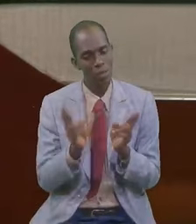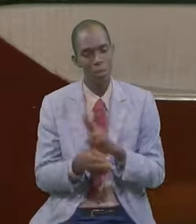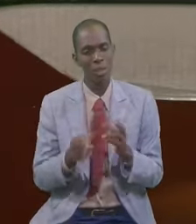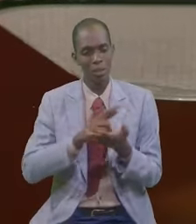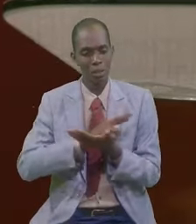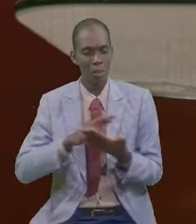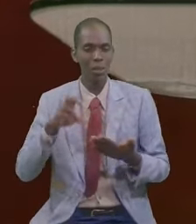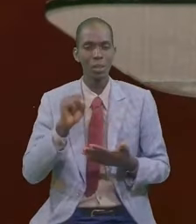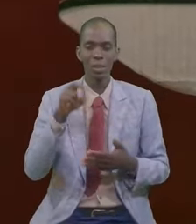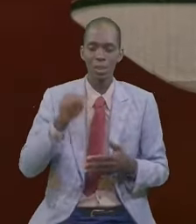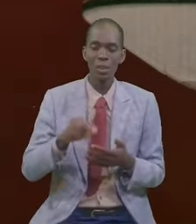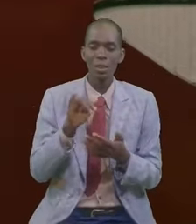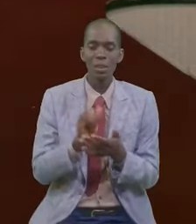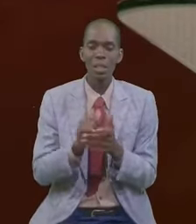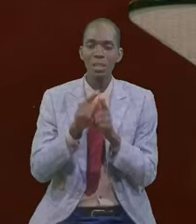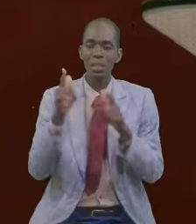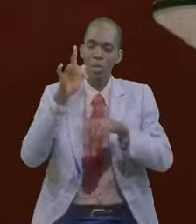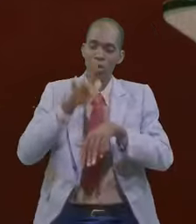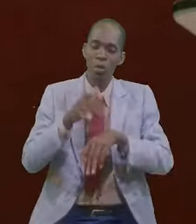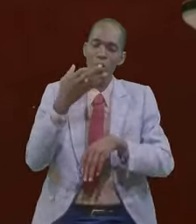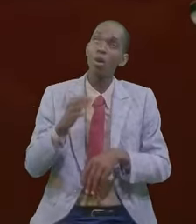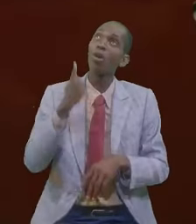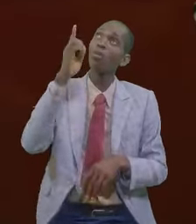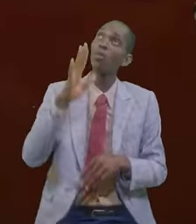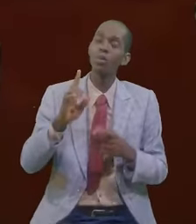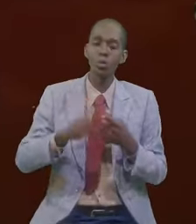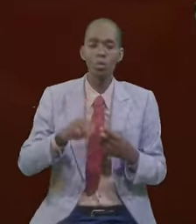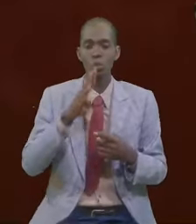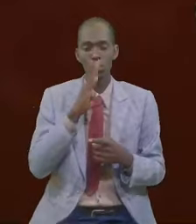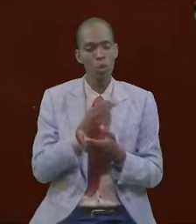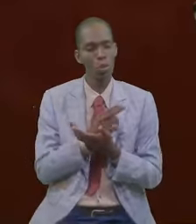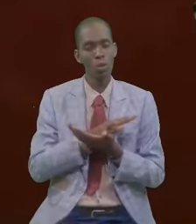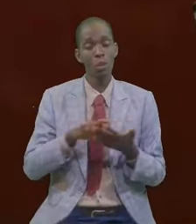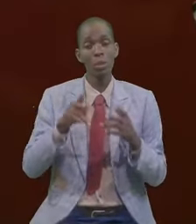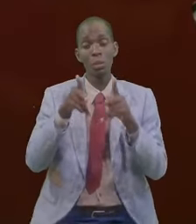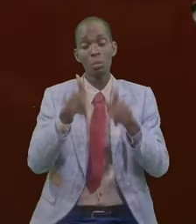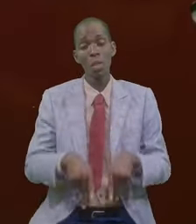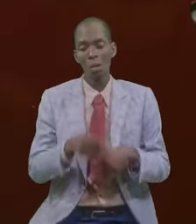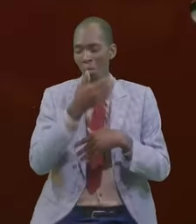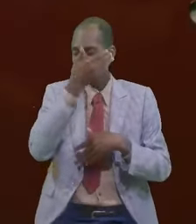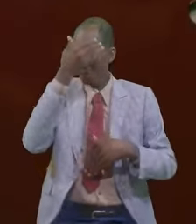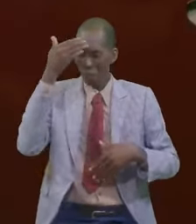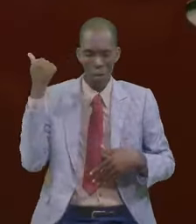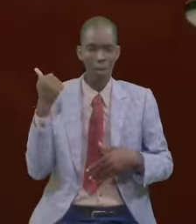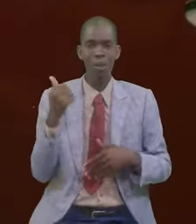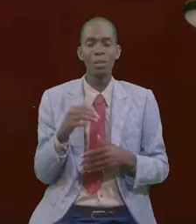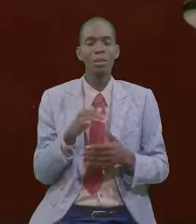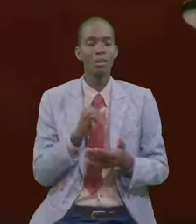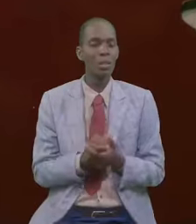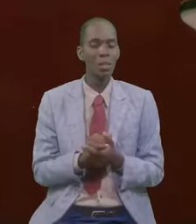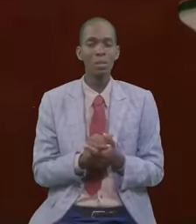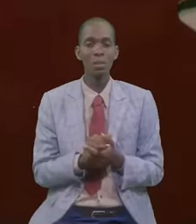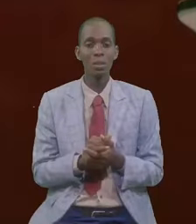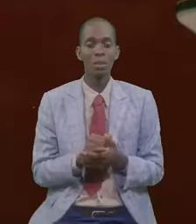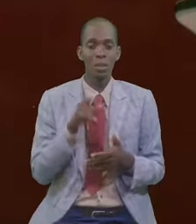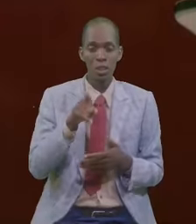de la touche du Seigneur pour être saint. Il s'oublie que c'est une personne oublieuse, qu'il